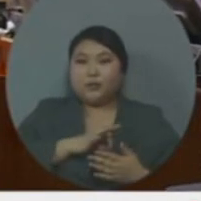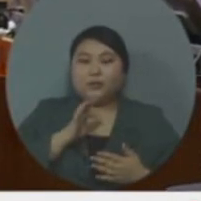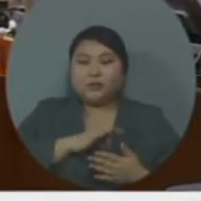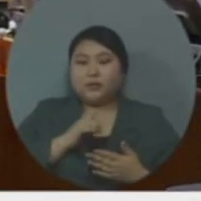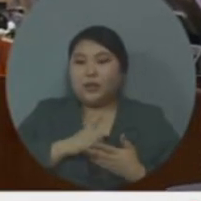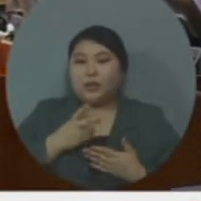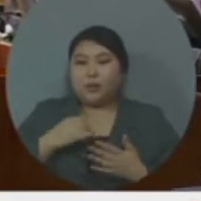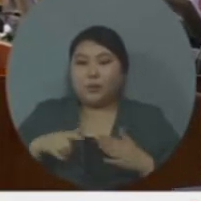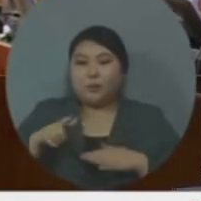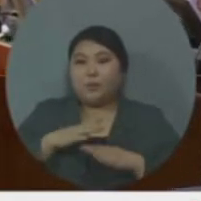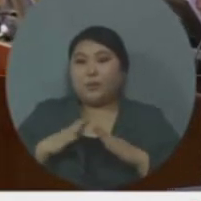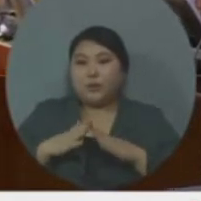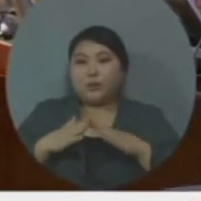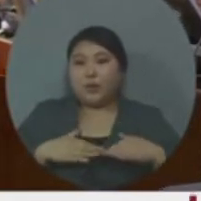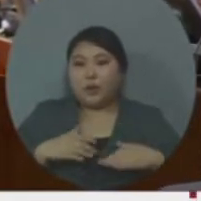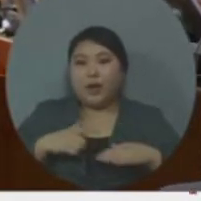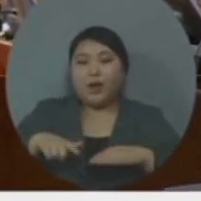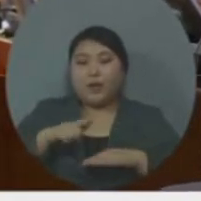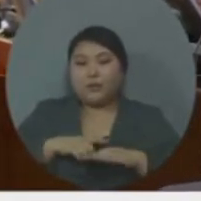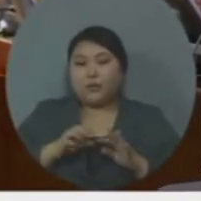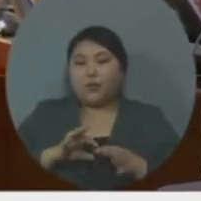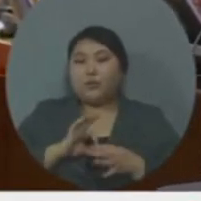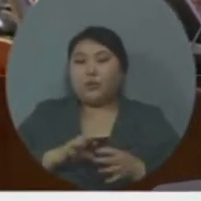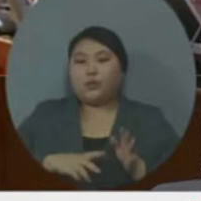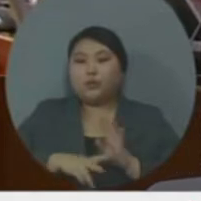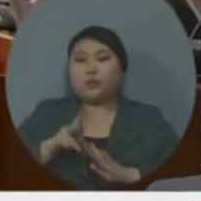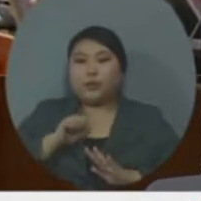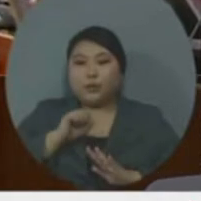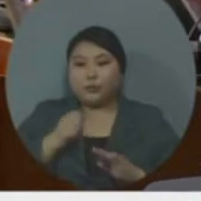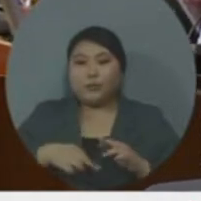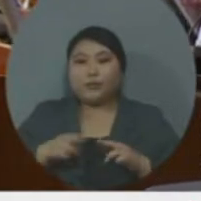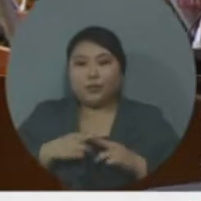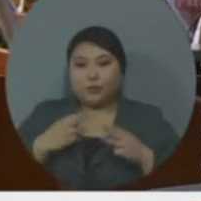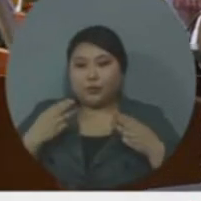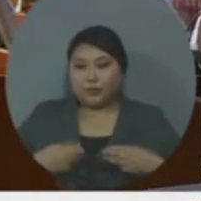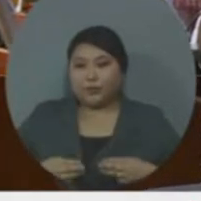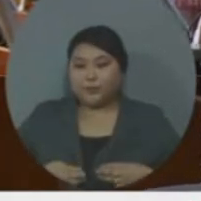байшин буулгахад газартай холбоотой үүсдэг асуудлыг давхар шийднэ гэлээ.